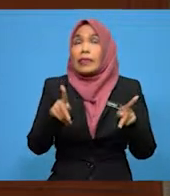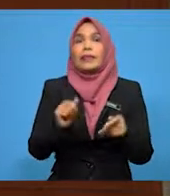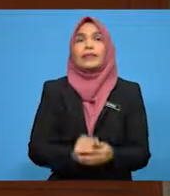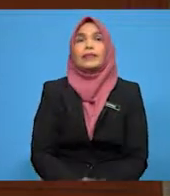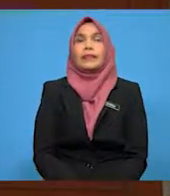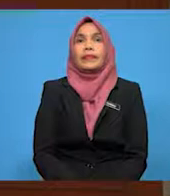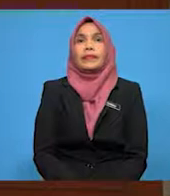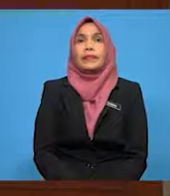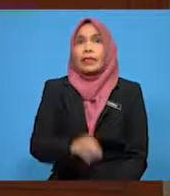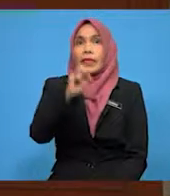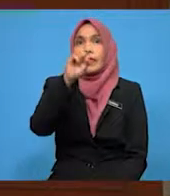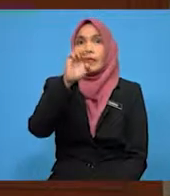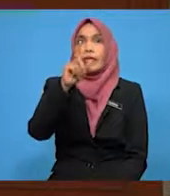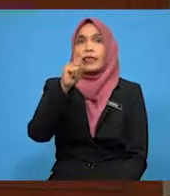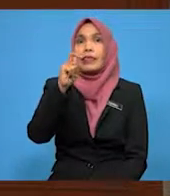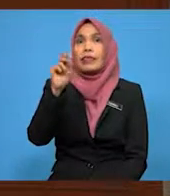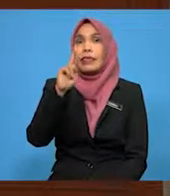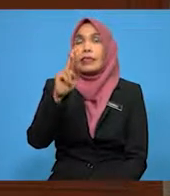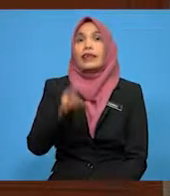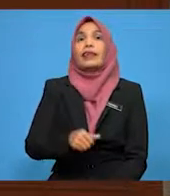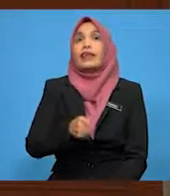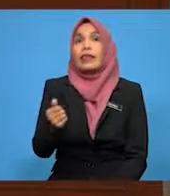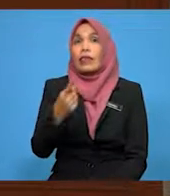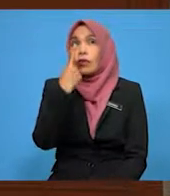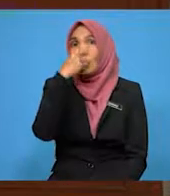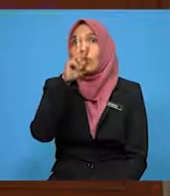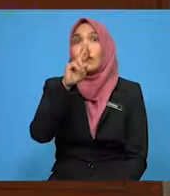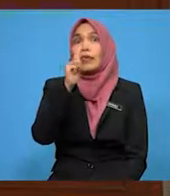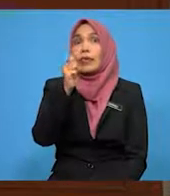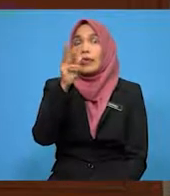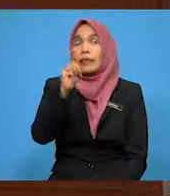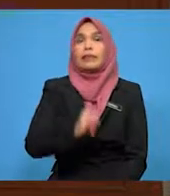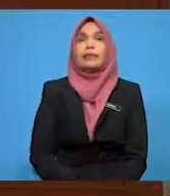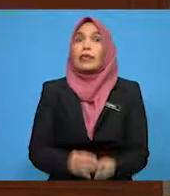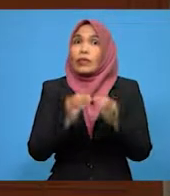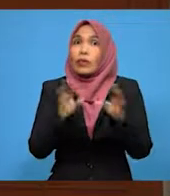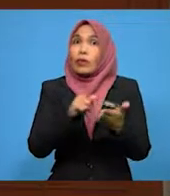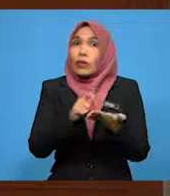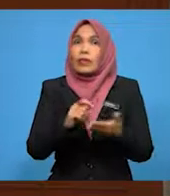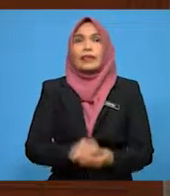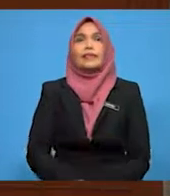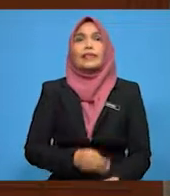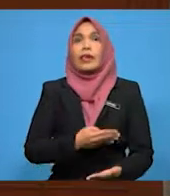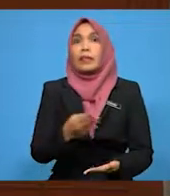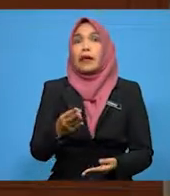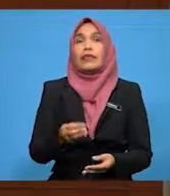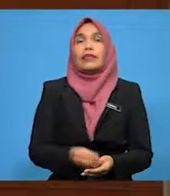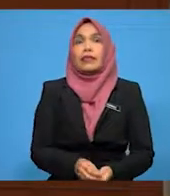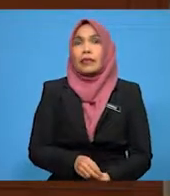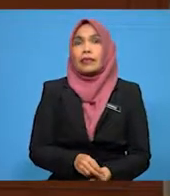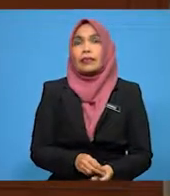pula merupakan alat yang digunakan untuk pengeraman telur tetasan. Bagi telur tetasan ayam